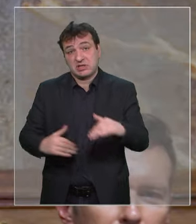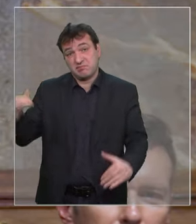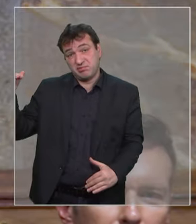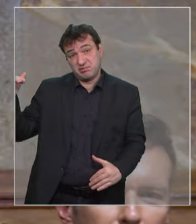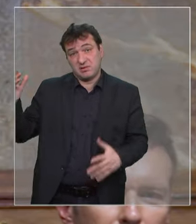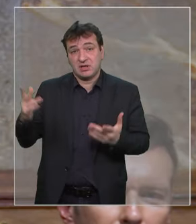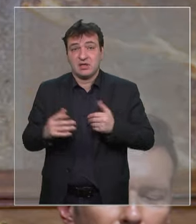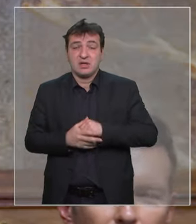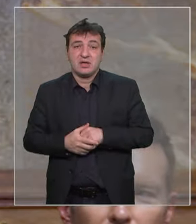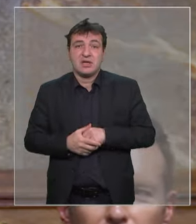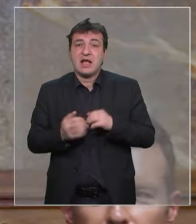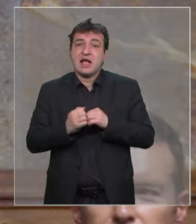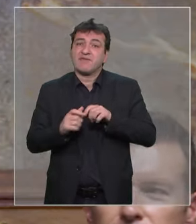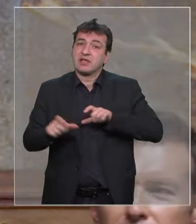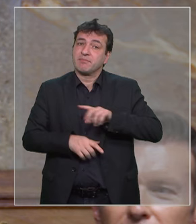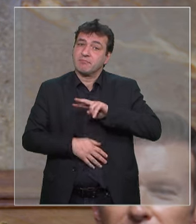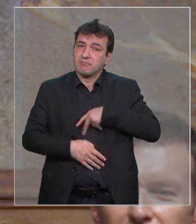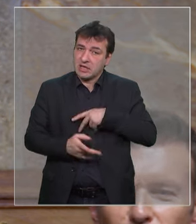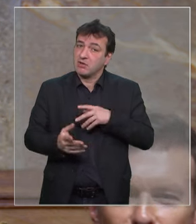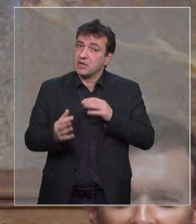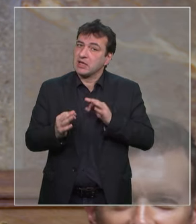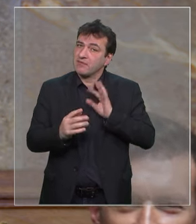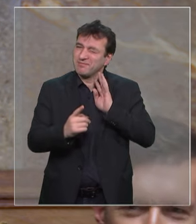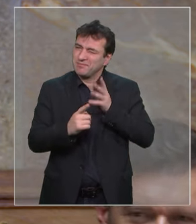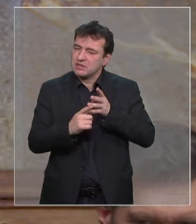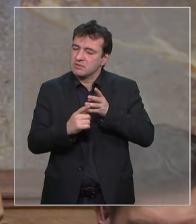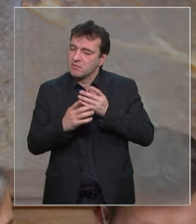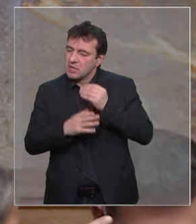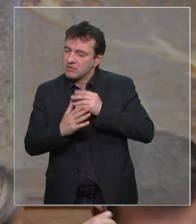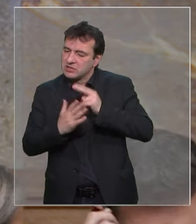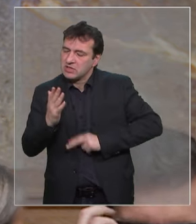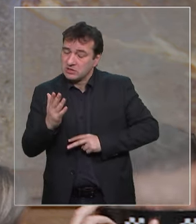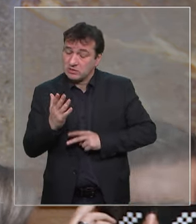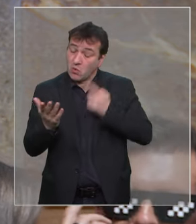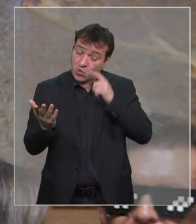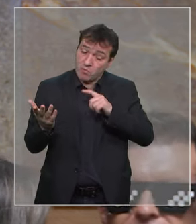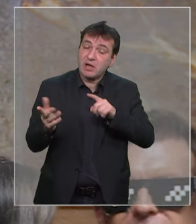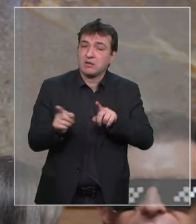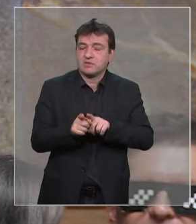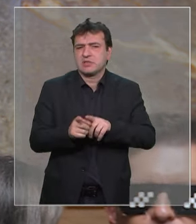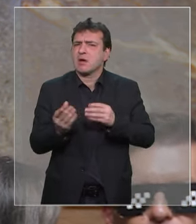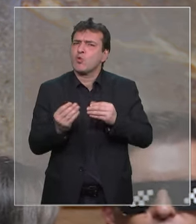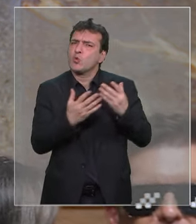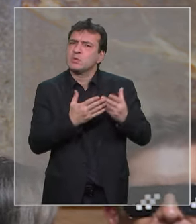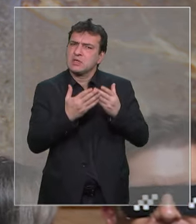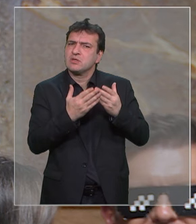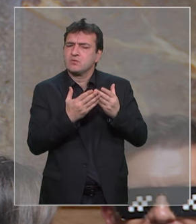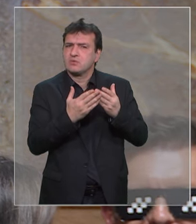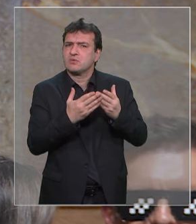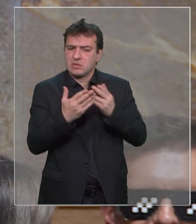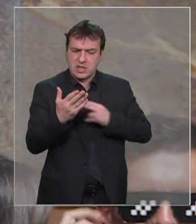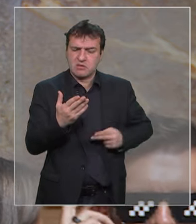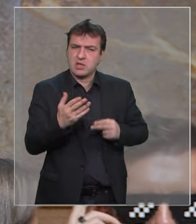dans le cadre de notre mission d'information sur l'apprentissage de la lecture. Et comme nous le confirment nombre d'études internationales et nationales, PISA